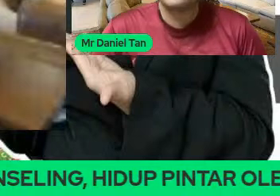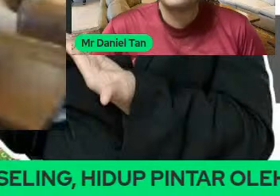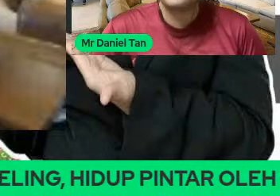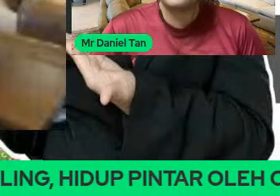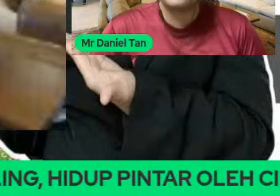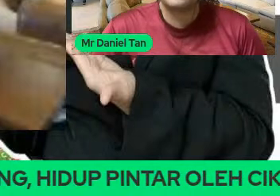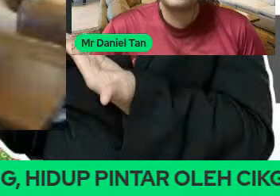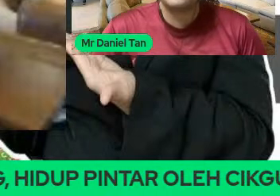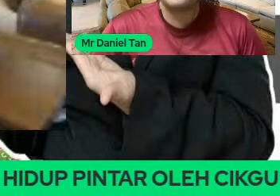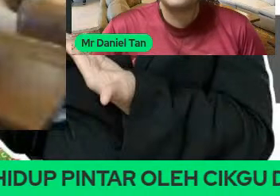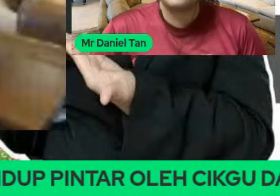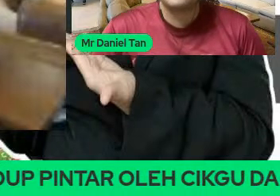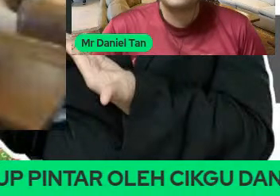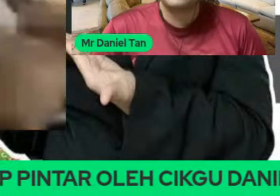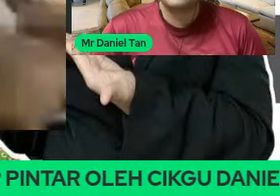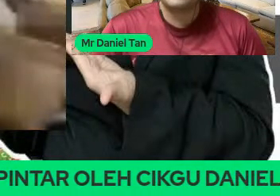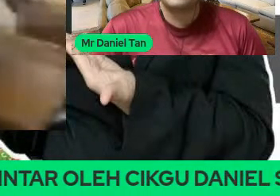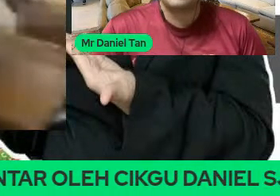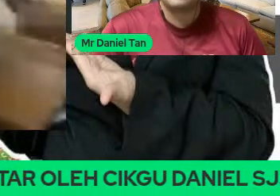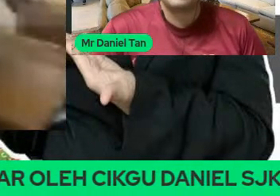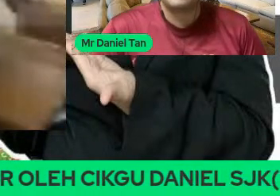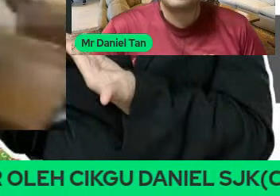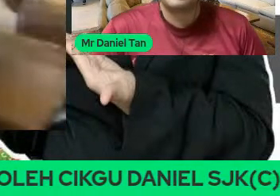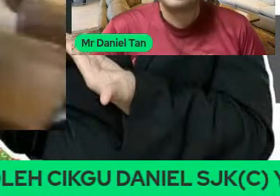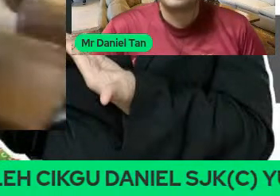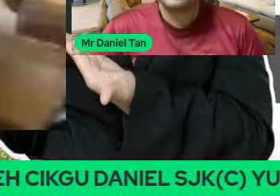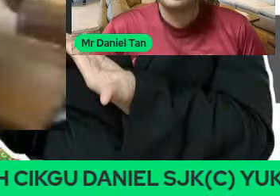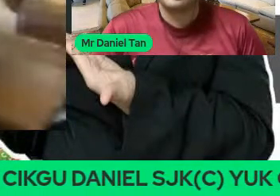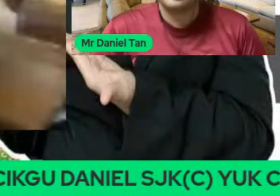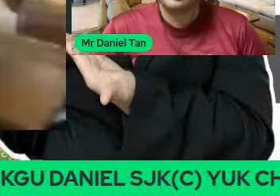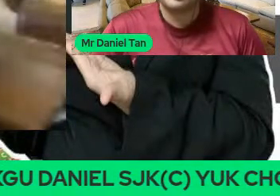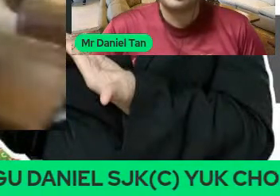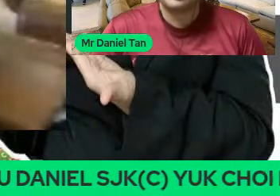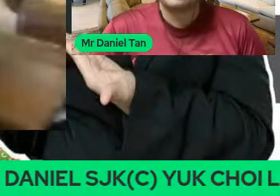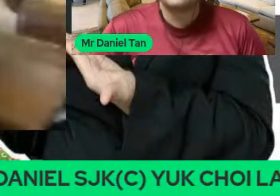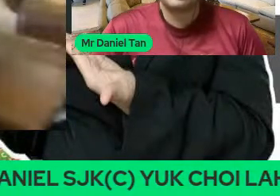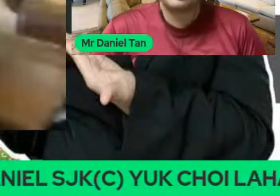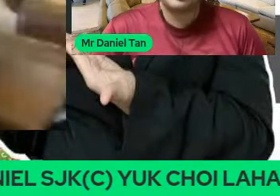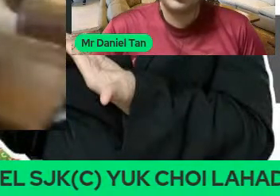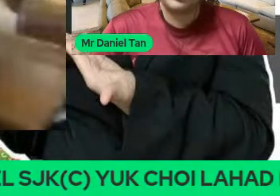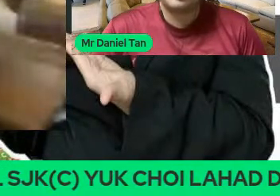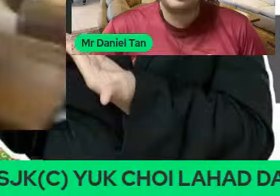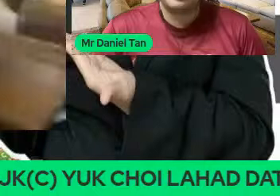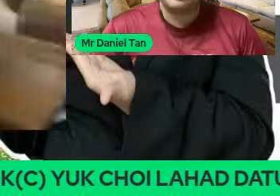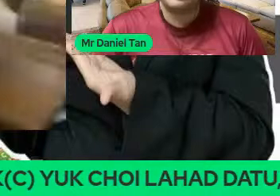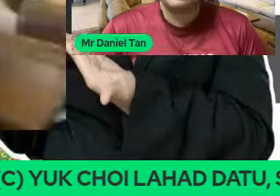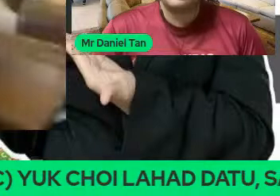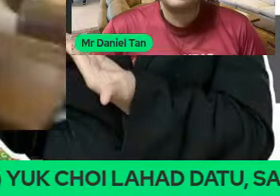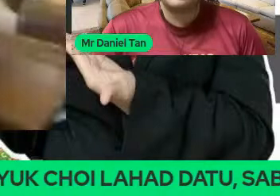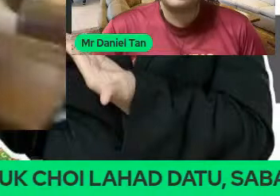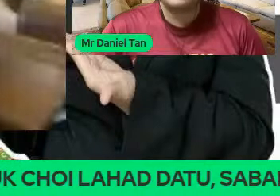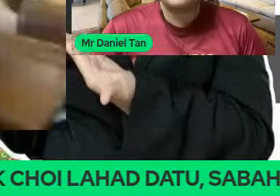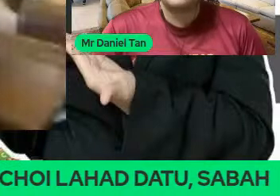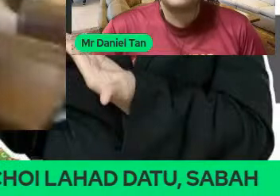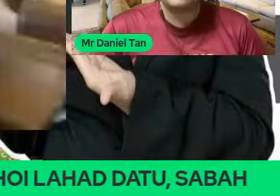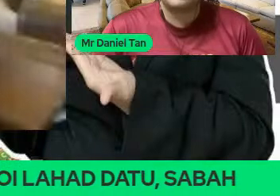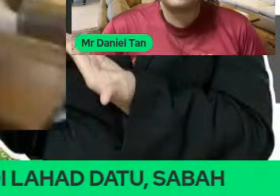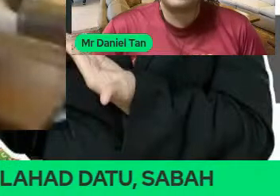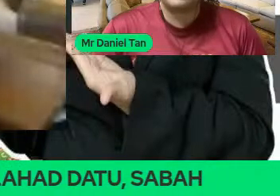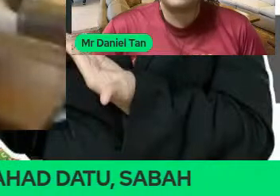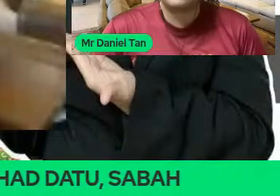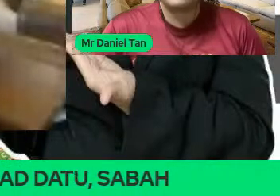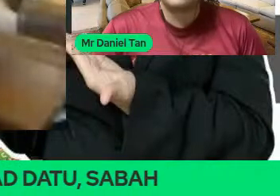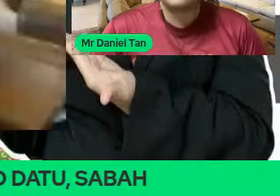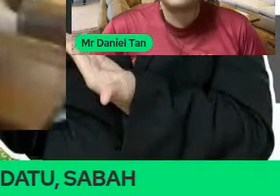kelas kita pada malam ini dapat dimanfaatkan sepenuhnya oleh para murid dan para penonton